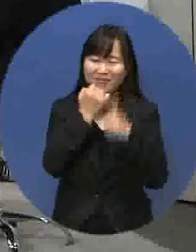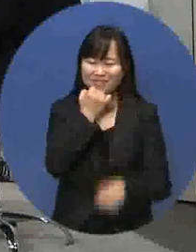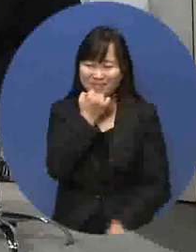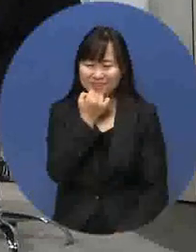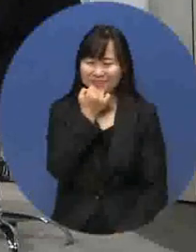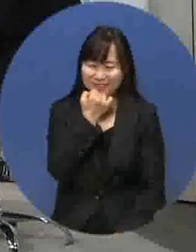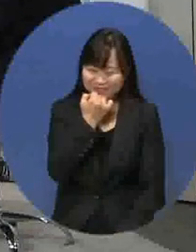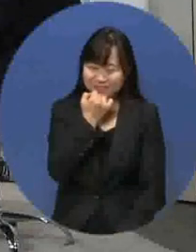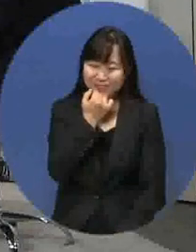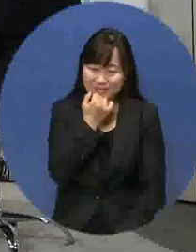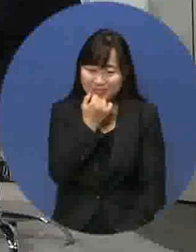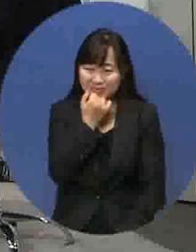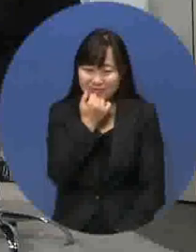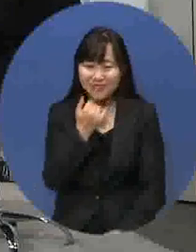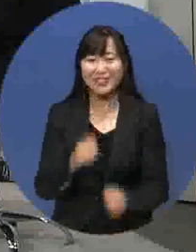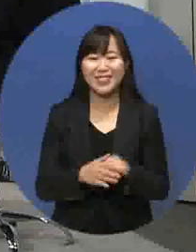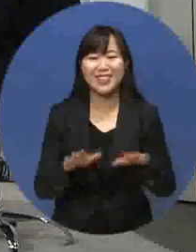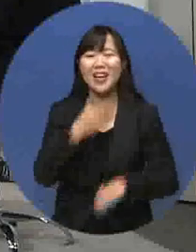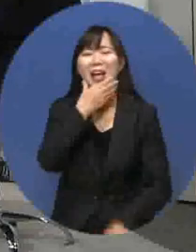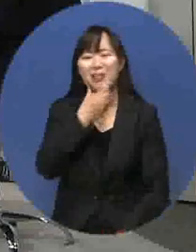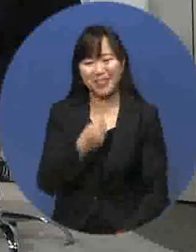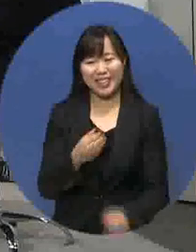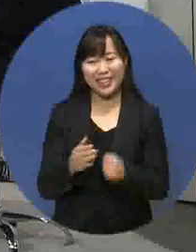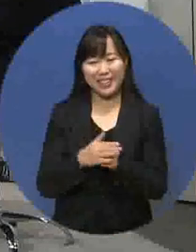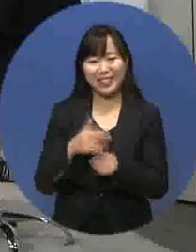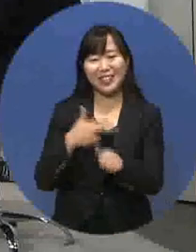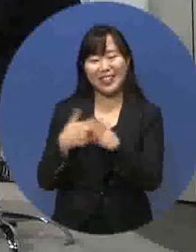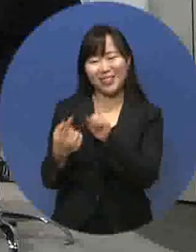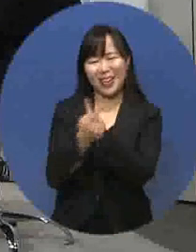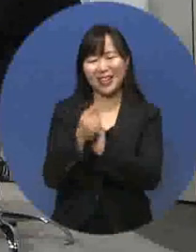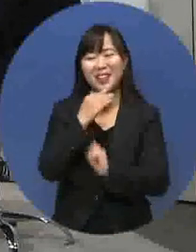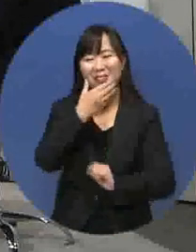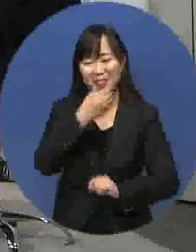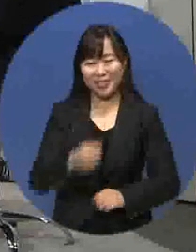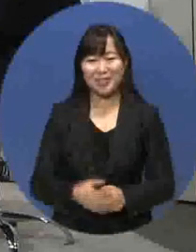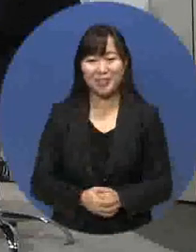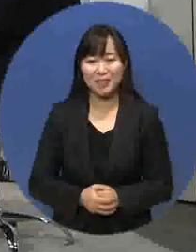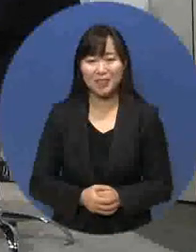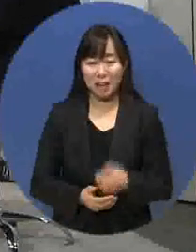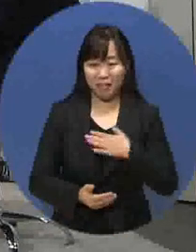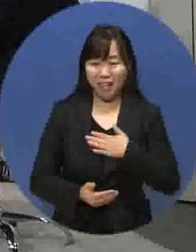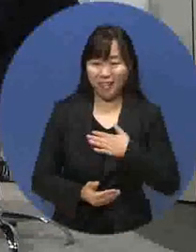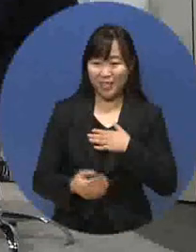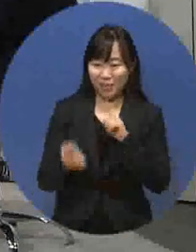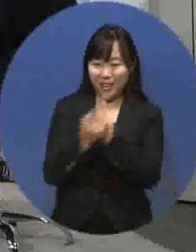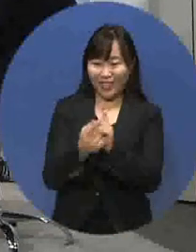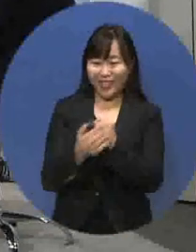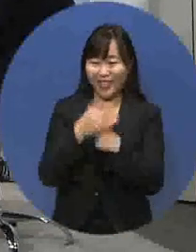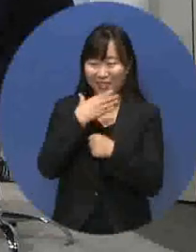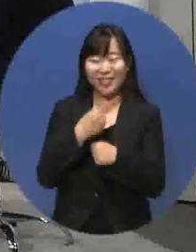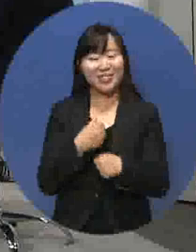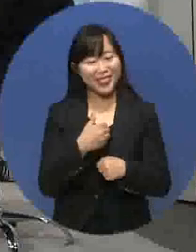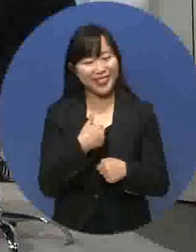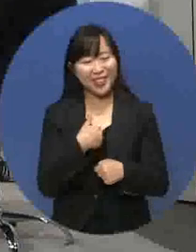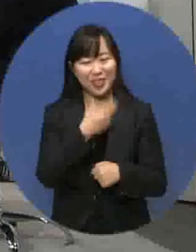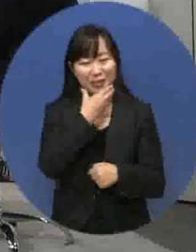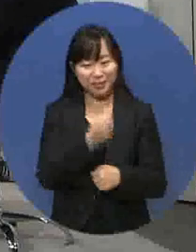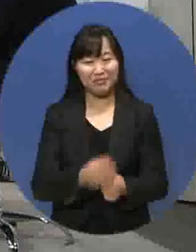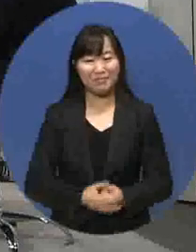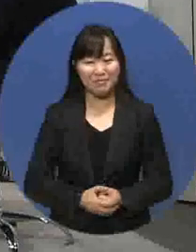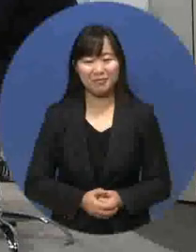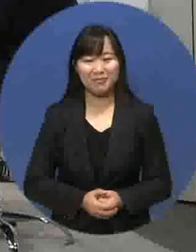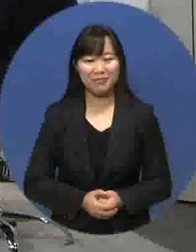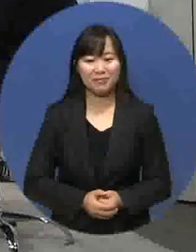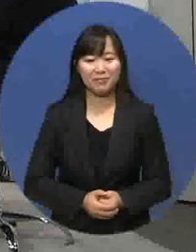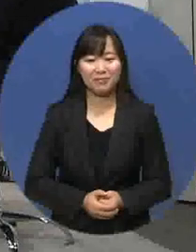웃어가면서. 저는 행복해서. 선생님 만나는 게 행복해. 아, 그래요? 나를 봐서 행복하다니까 나도 행복해지네.